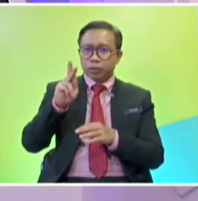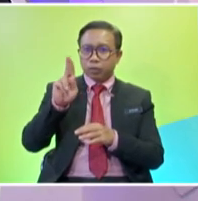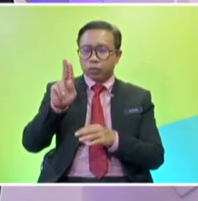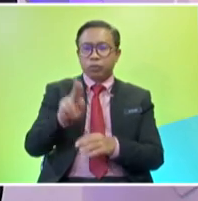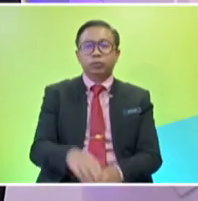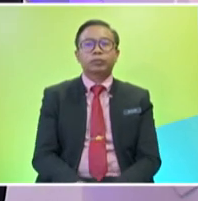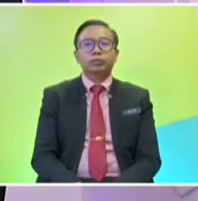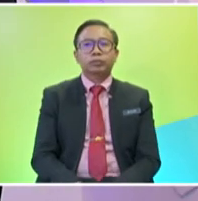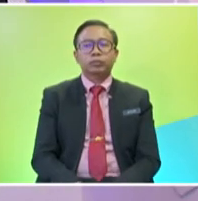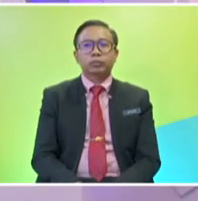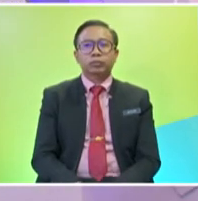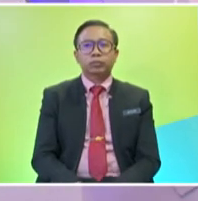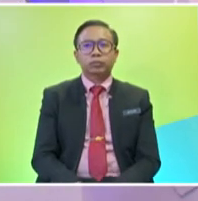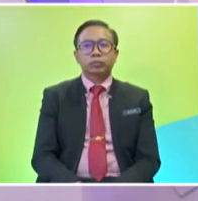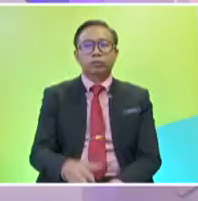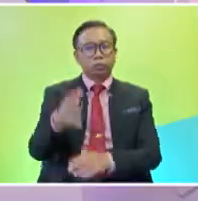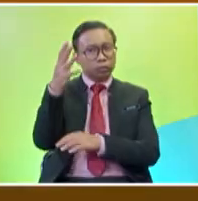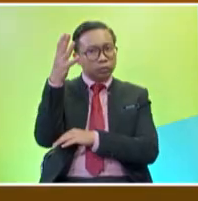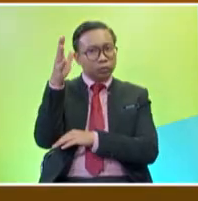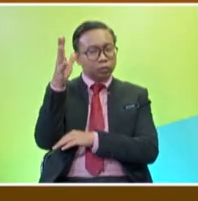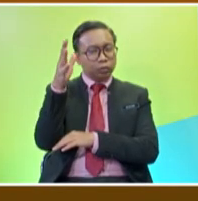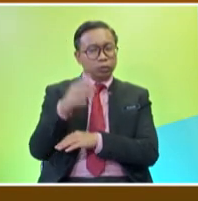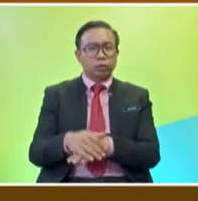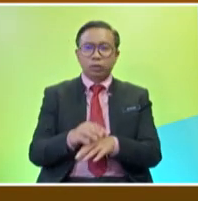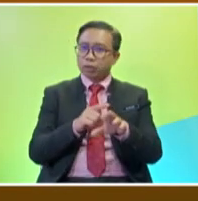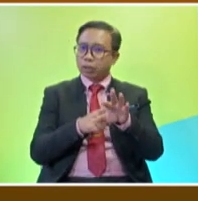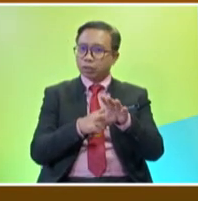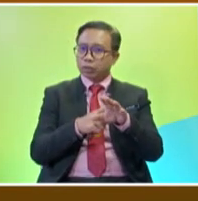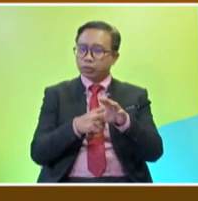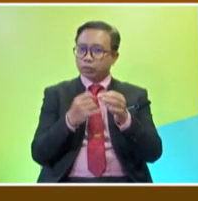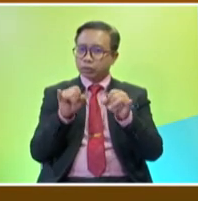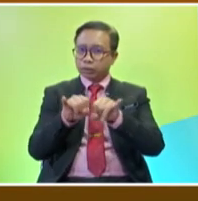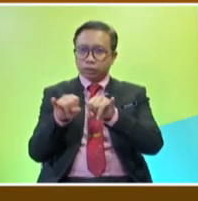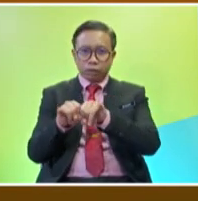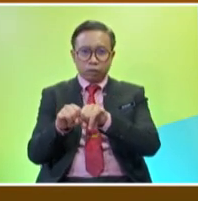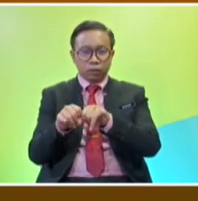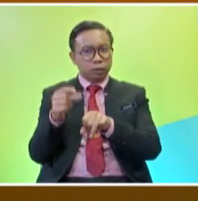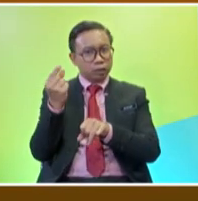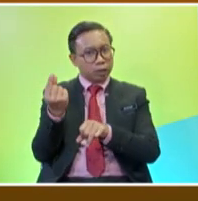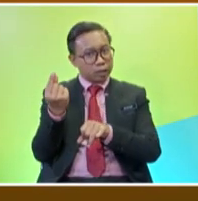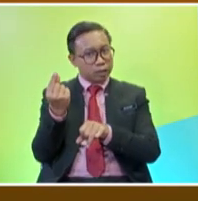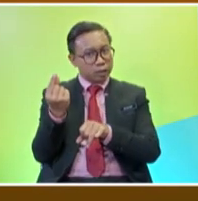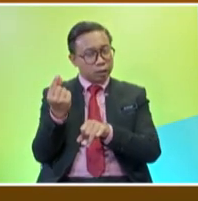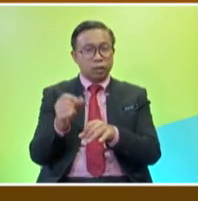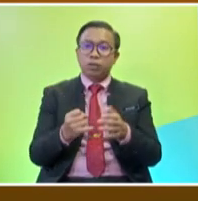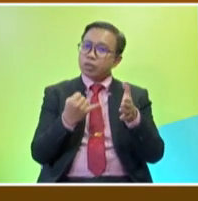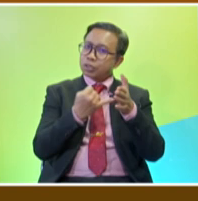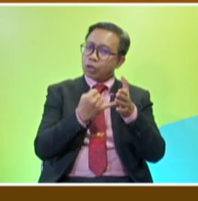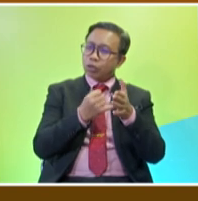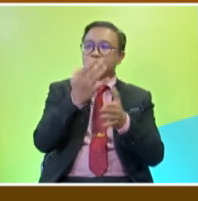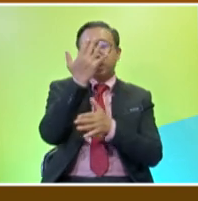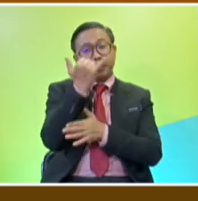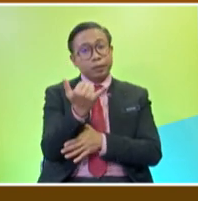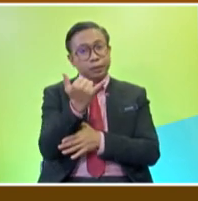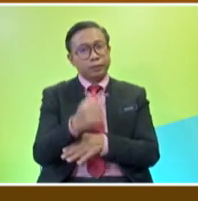kemudian kepadatan pokok sederhana daun besar kecil halus dan juga berbentuk jarum Kenapa berbentuk